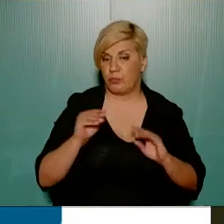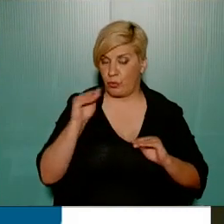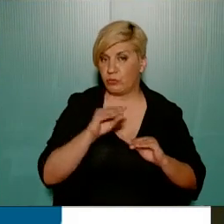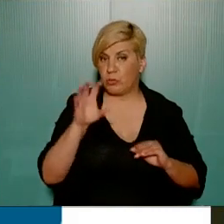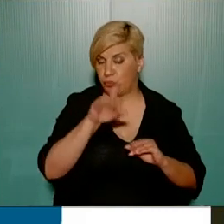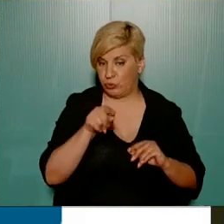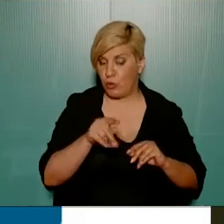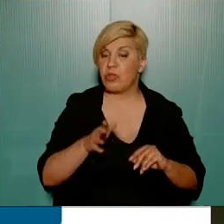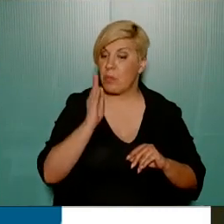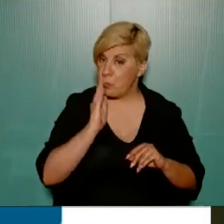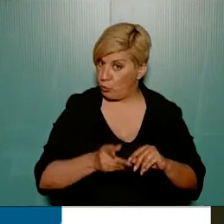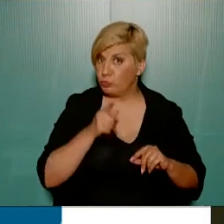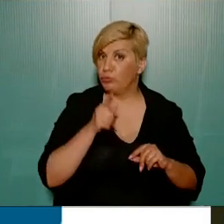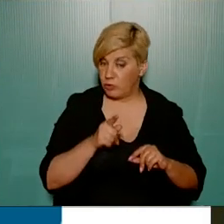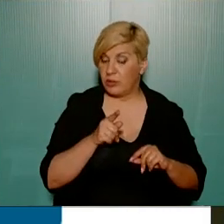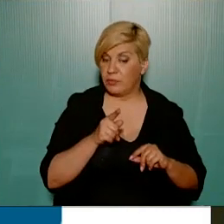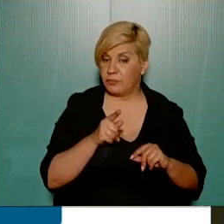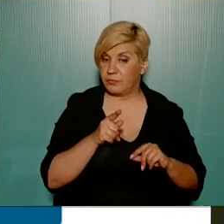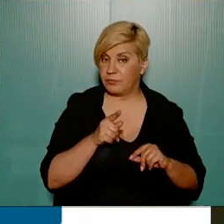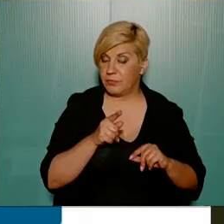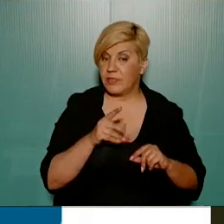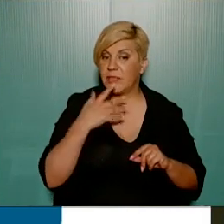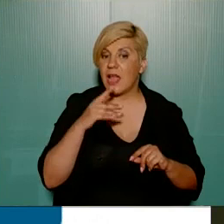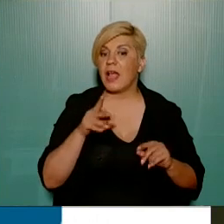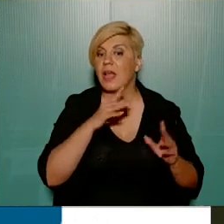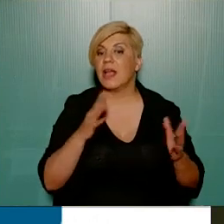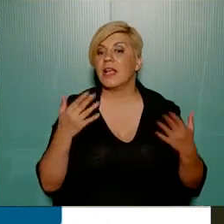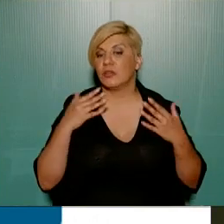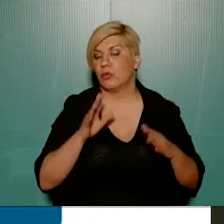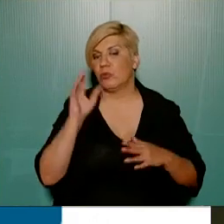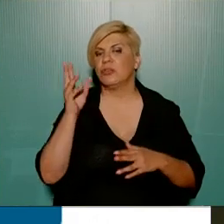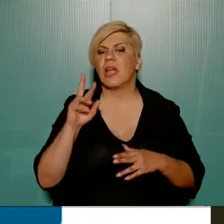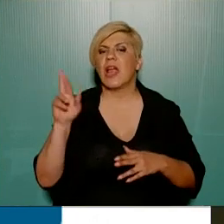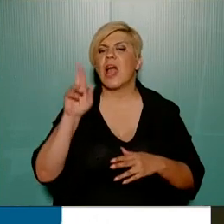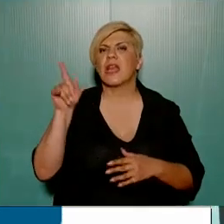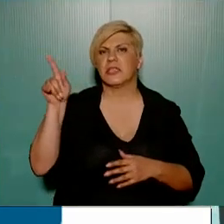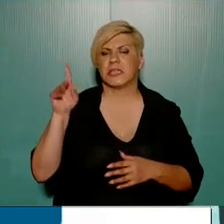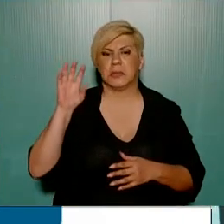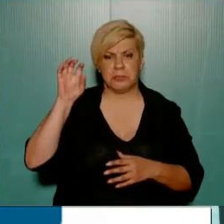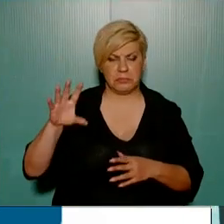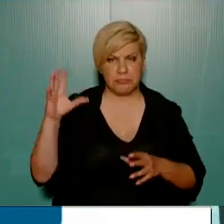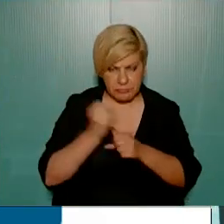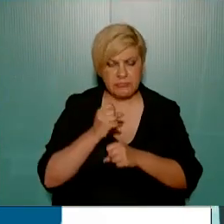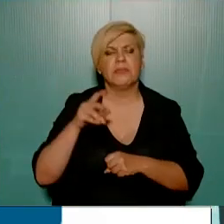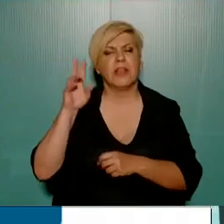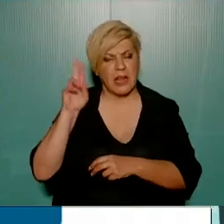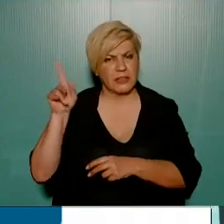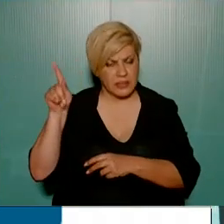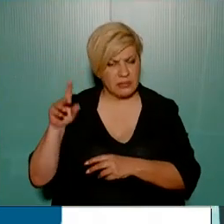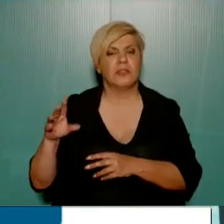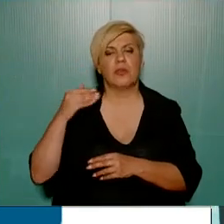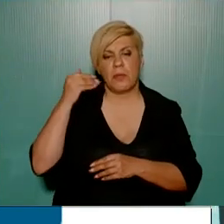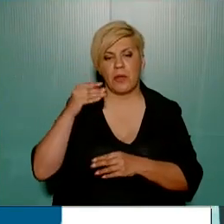θα μπορούσε, χρησιμοποιούνται για εξοχικό κάπου στο Ρετζίκι. Όμως το μέλλον του ήταν